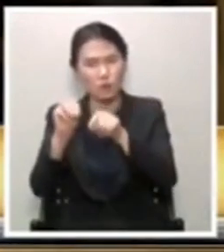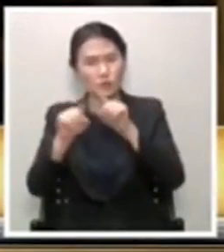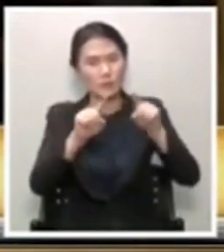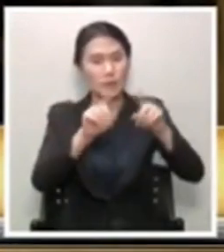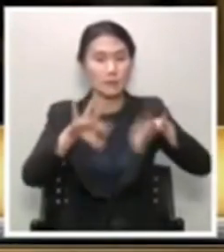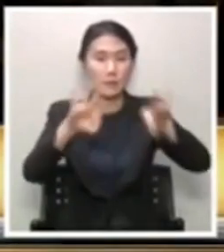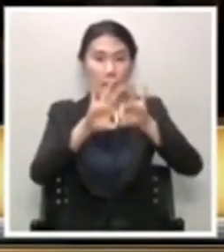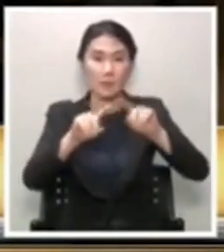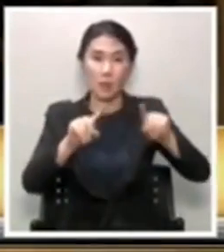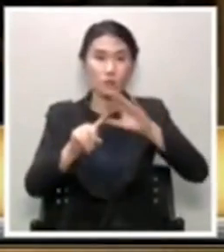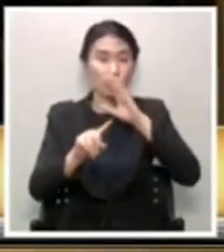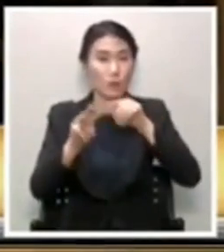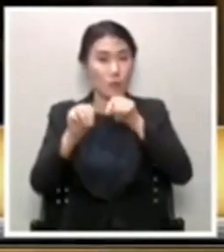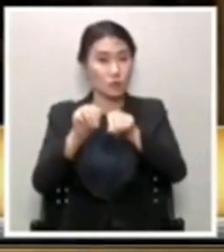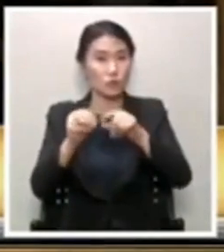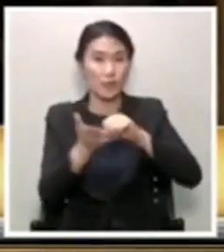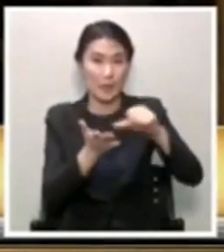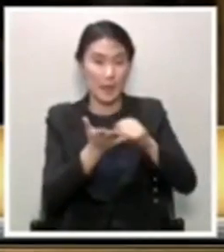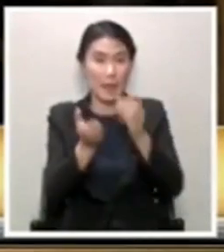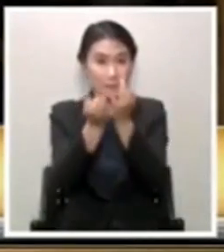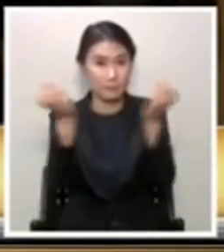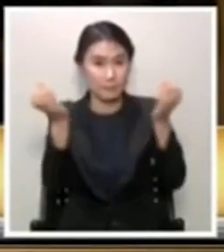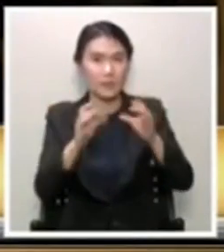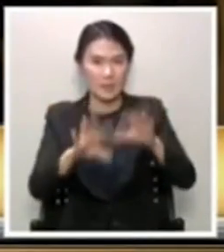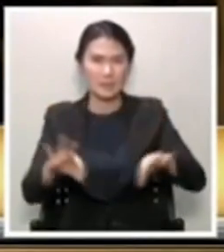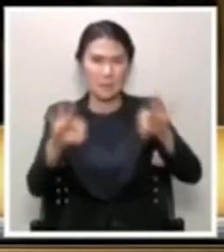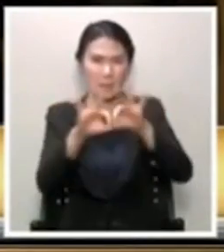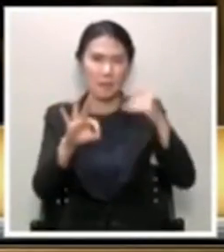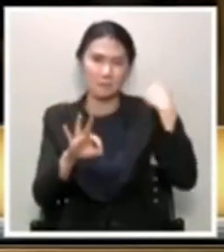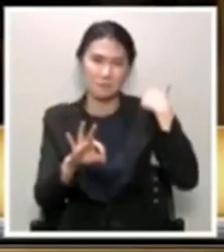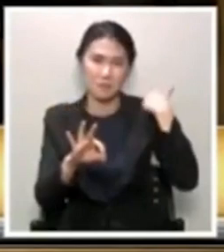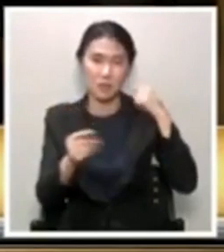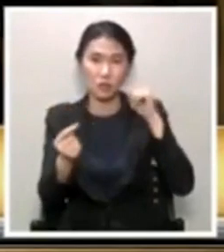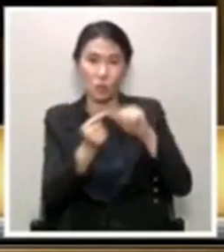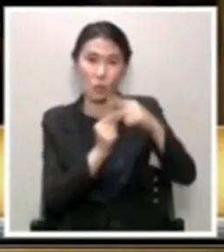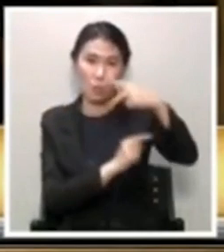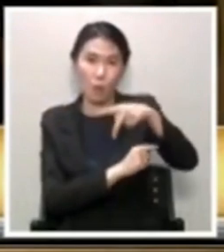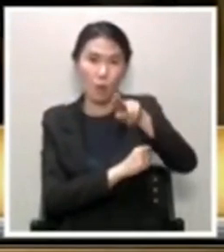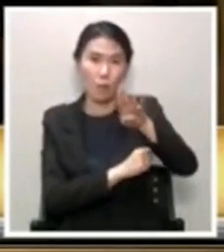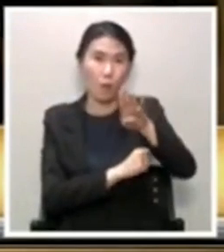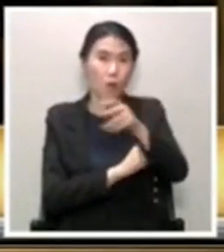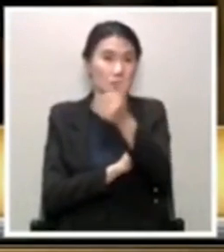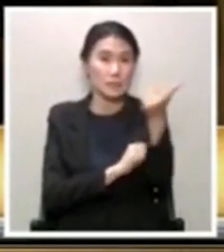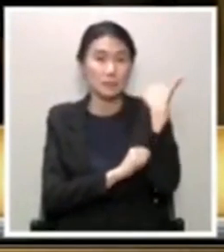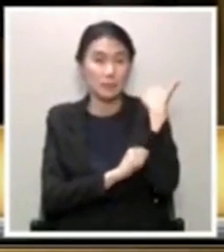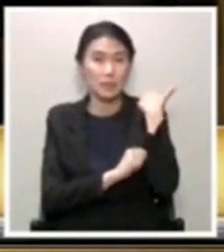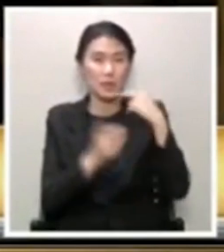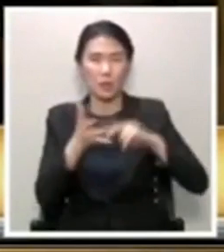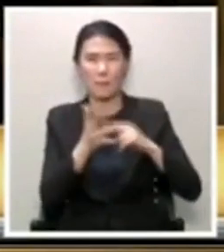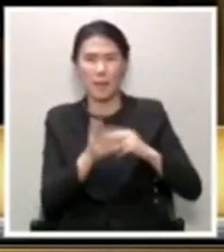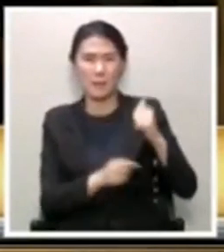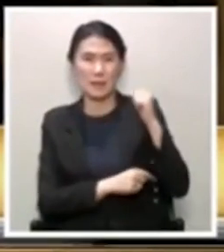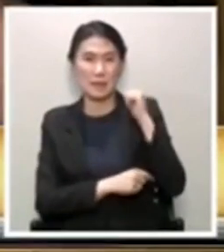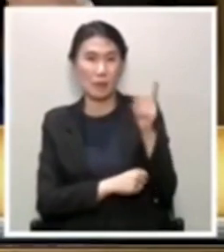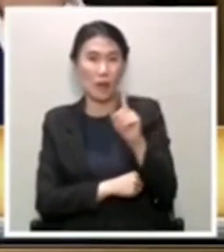ญแต่มาตราที่ว่าด้วยการแก้รัฐธรรมนูญนี่สำคัญไม่ยิ่งหย่อนไปกว่าบทบัญญัติในมาตราอื่นๆเลยครับเพราะมันเป็นเดิมพันสำคัญ